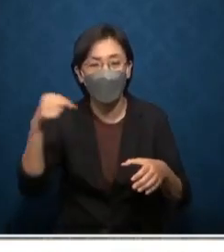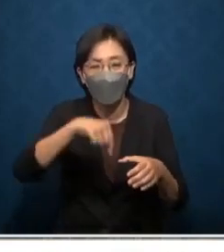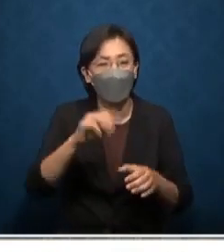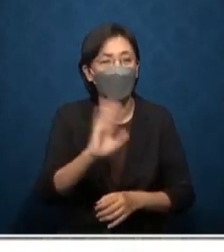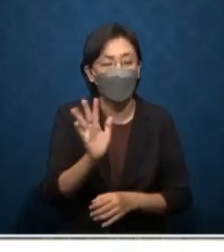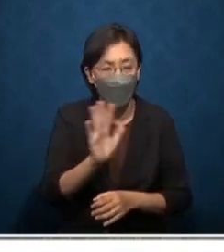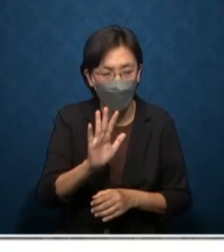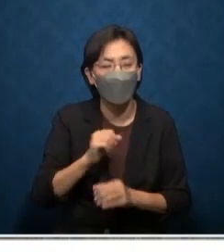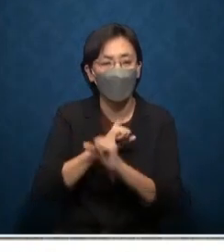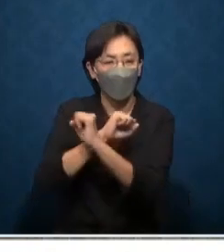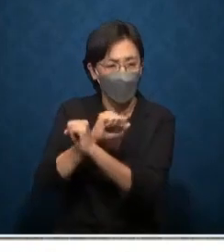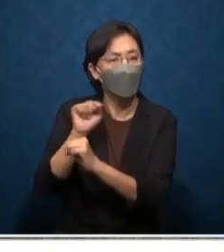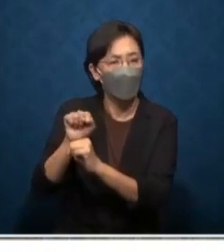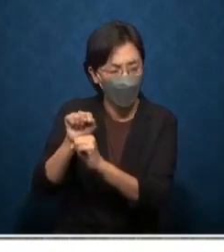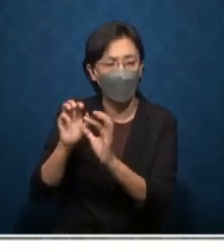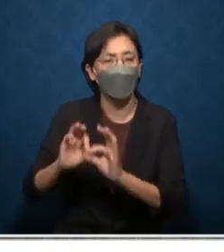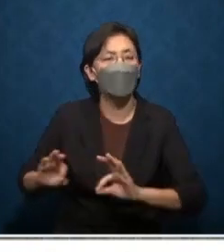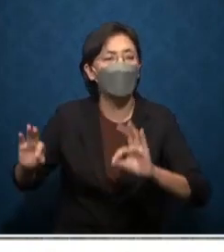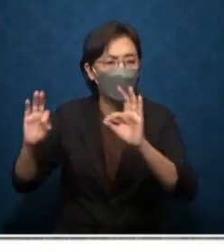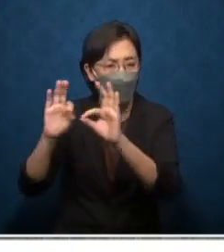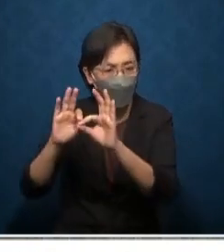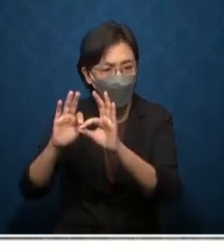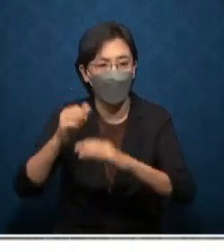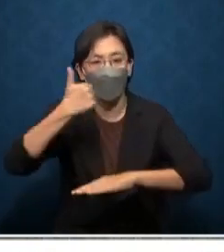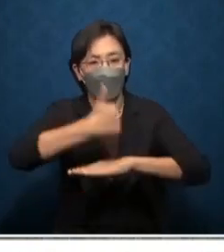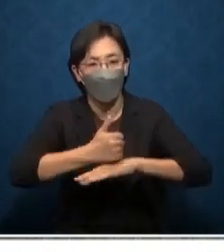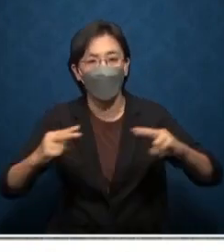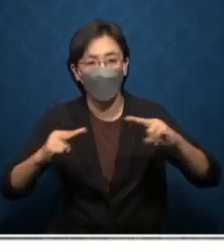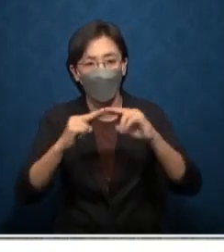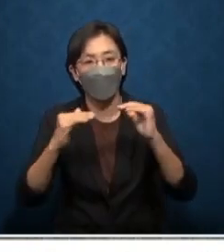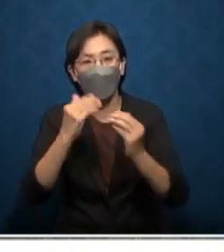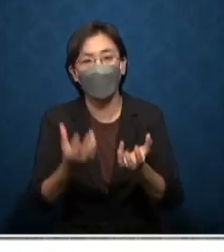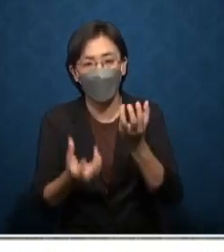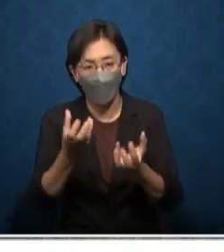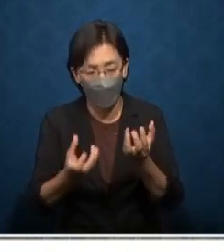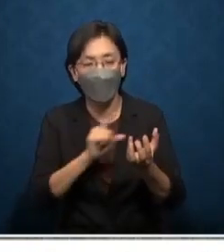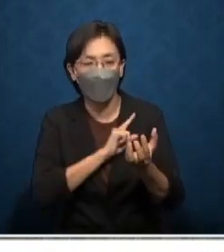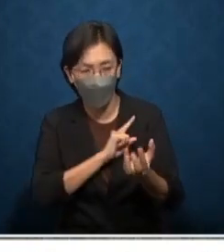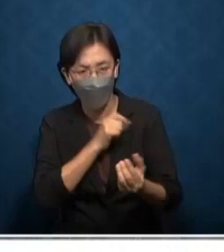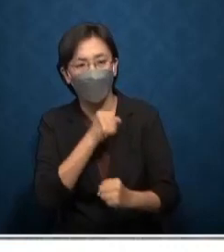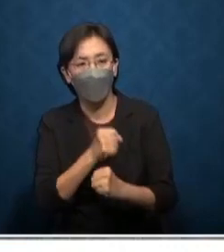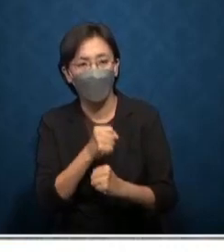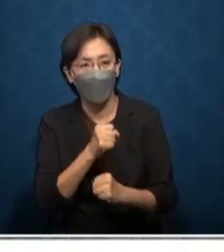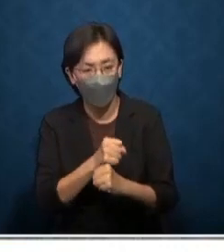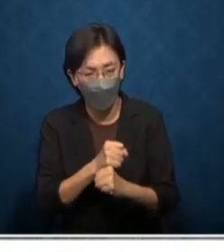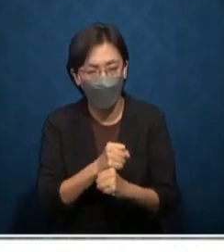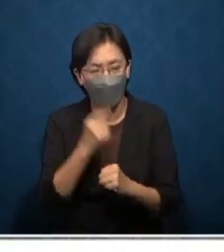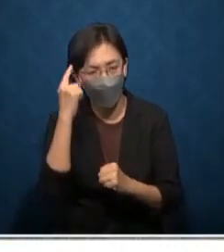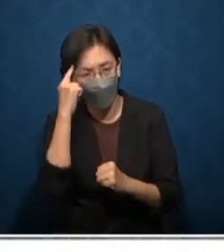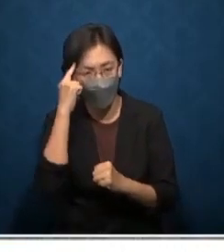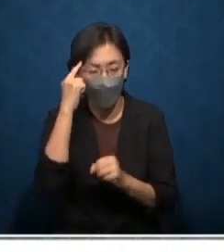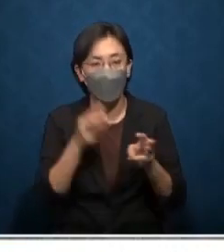ผมวาเป็นเรื่องของรัถมวตรียุติธรรมอีกส่นหนึ่งที่จะต้องแก้ไข